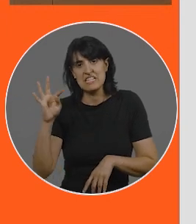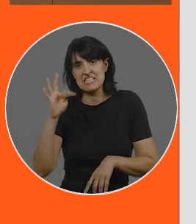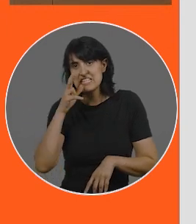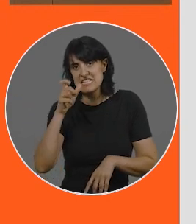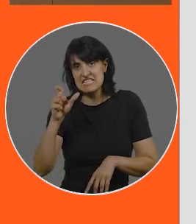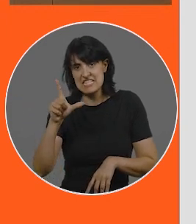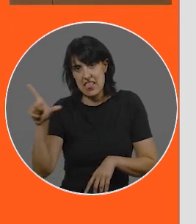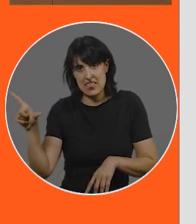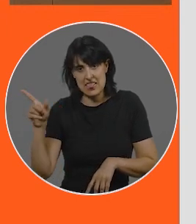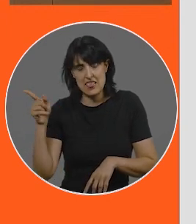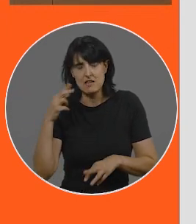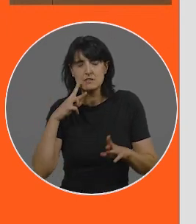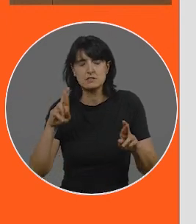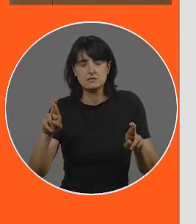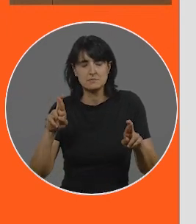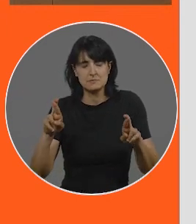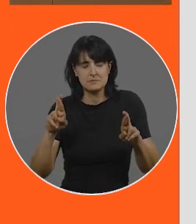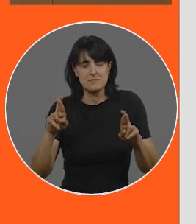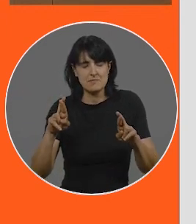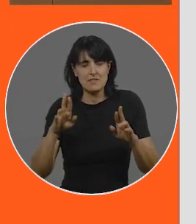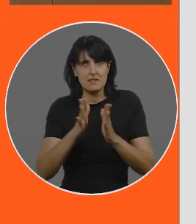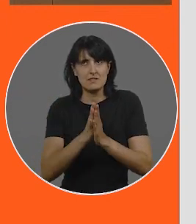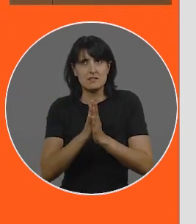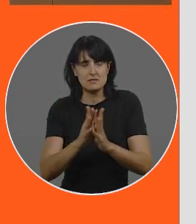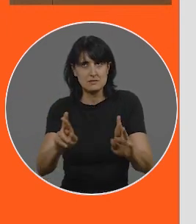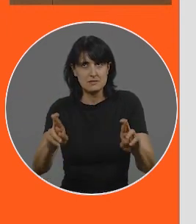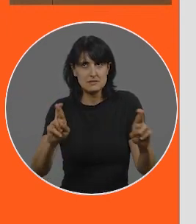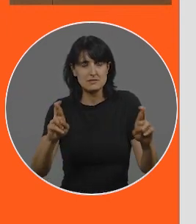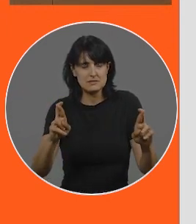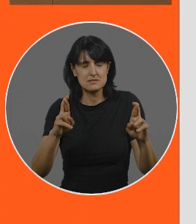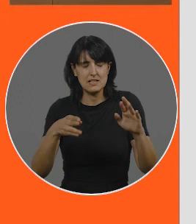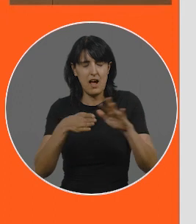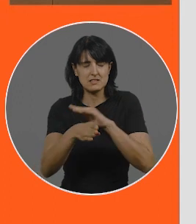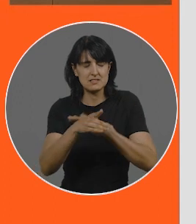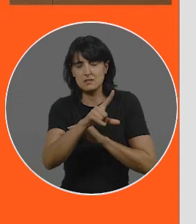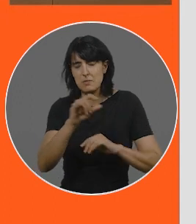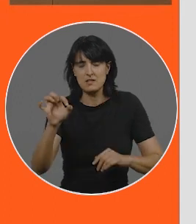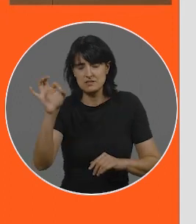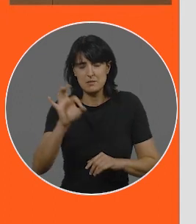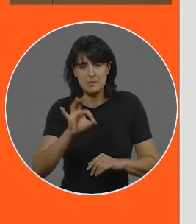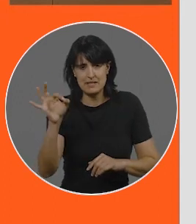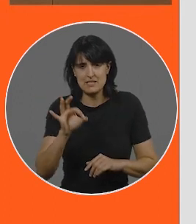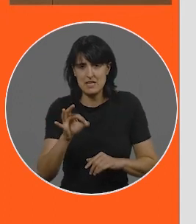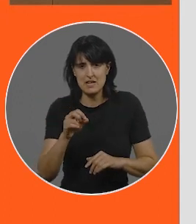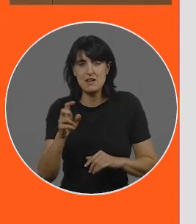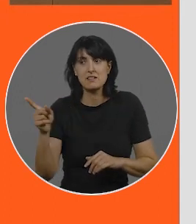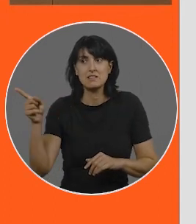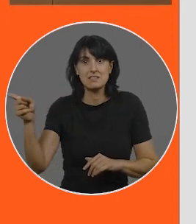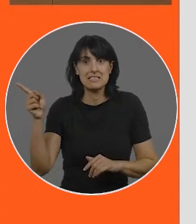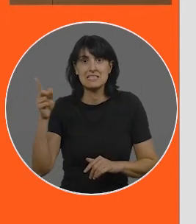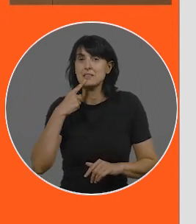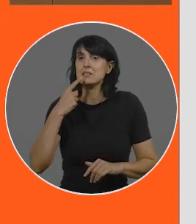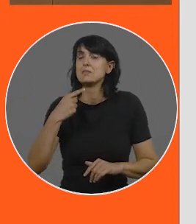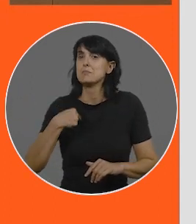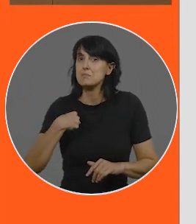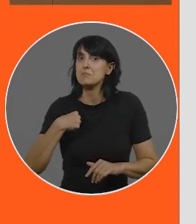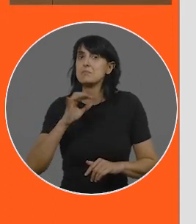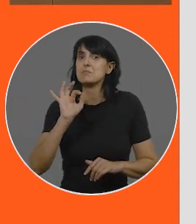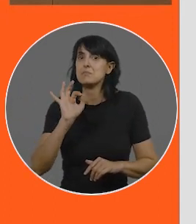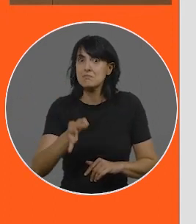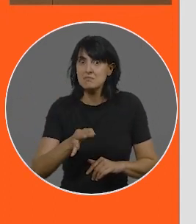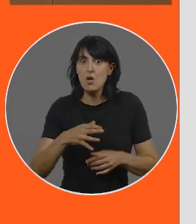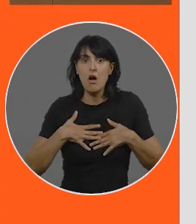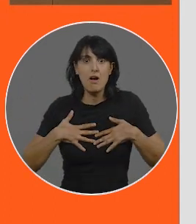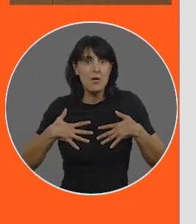en tàndem. Creuen els dits, si us plau que sigui 100% accessible, si us plau. Ai, sabeu la il·lusió que em va fer? Quan